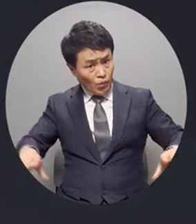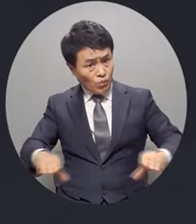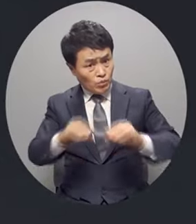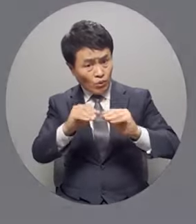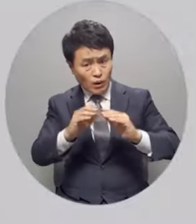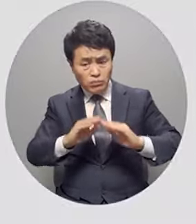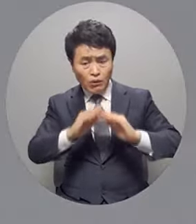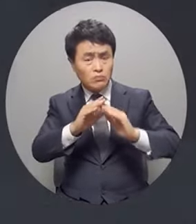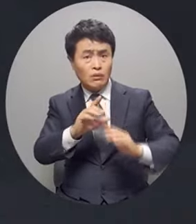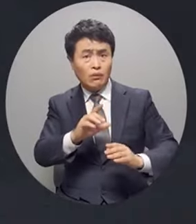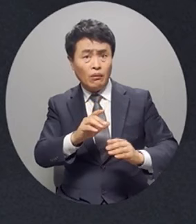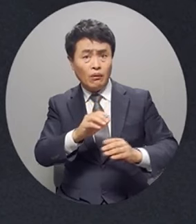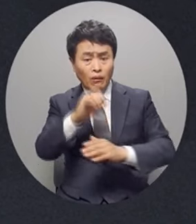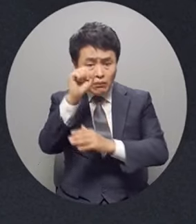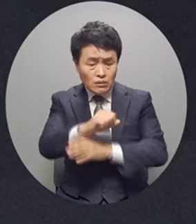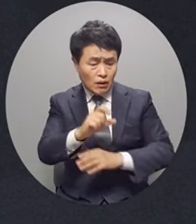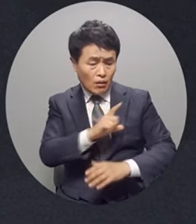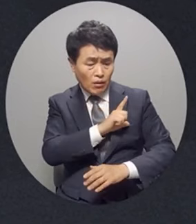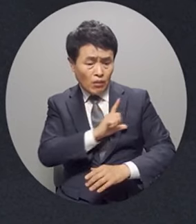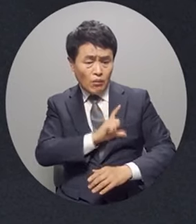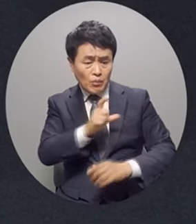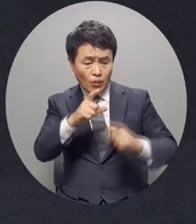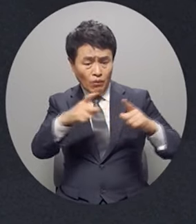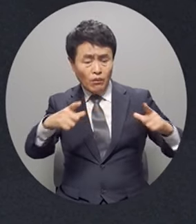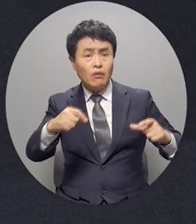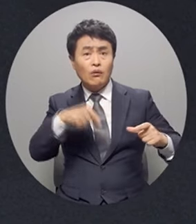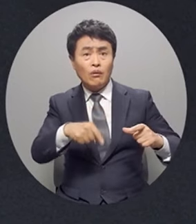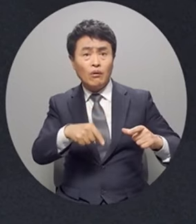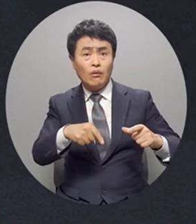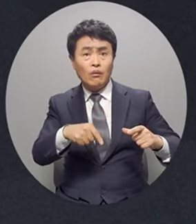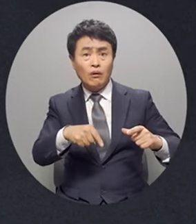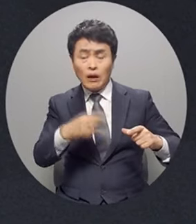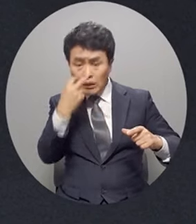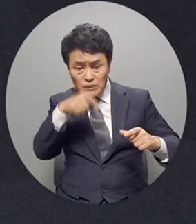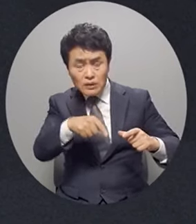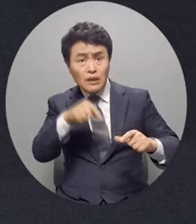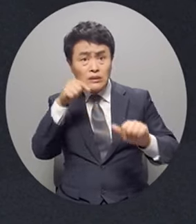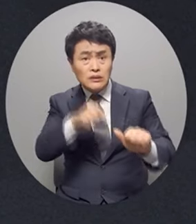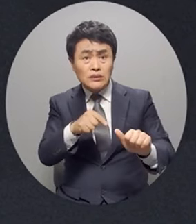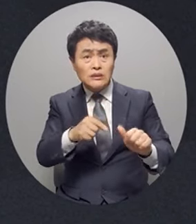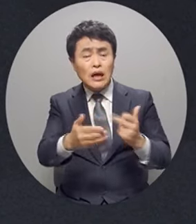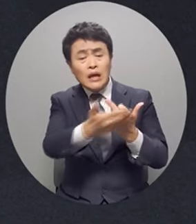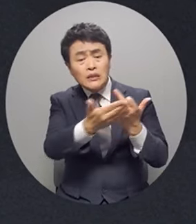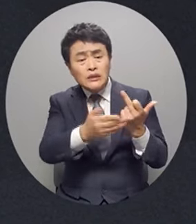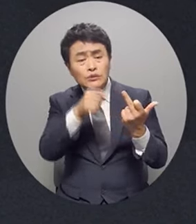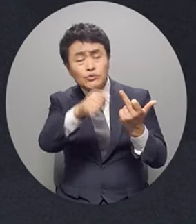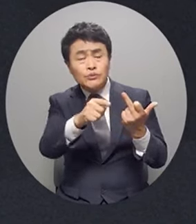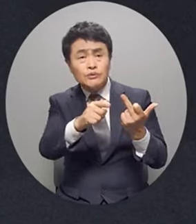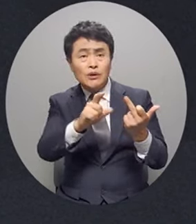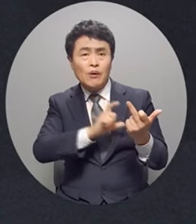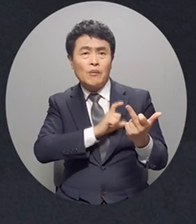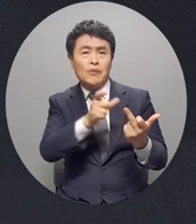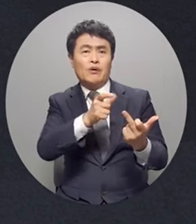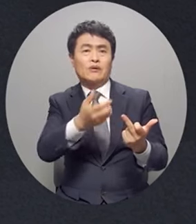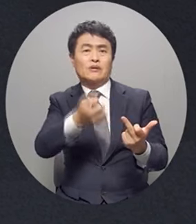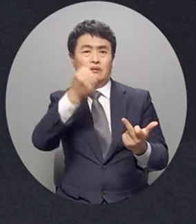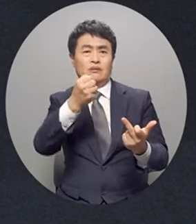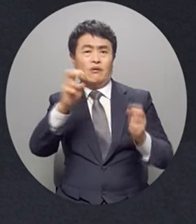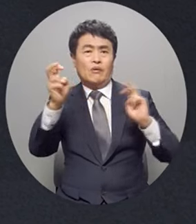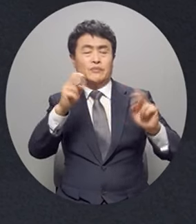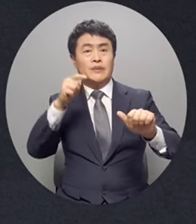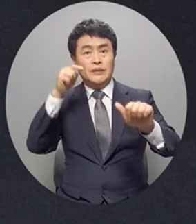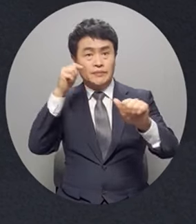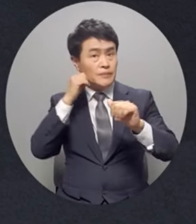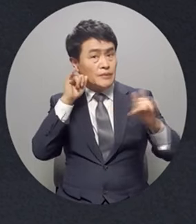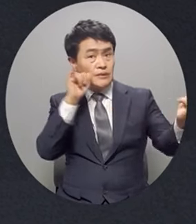없었습니다. 감독자가 이를 지적하자 21그램 직원은 제주도에 있는 면허 있는 업체에 연락합니다. 그런데